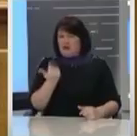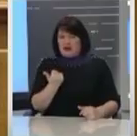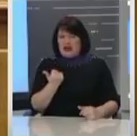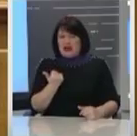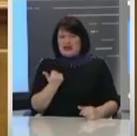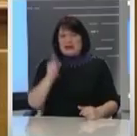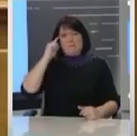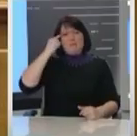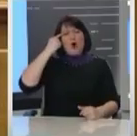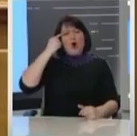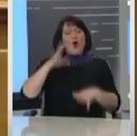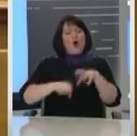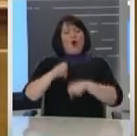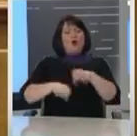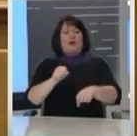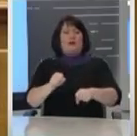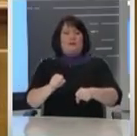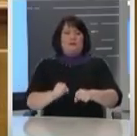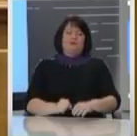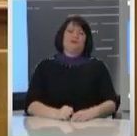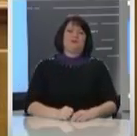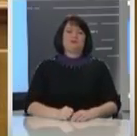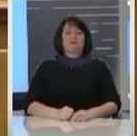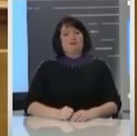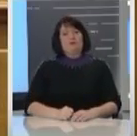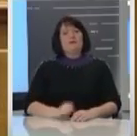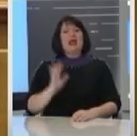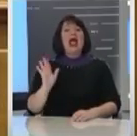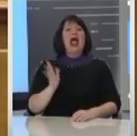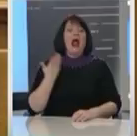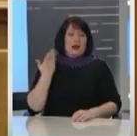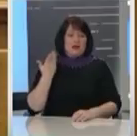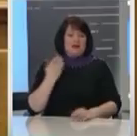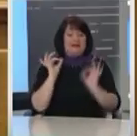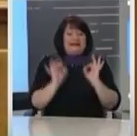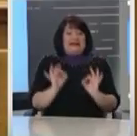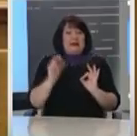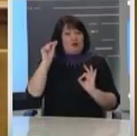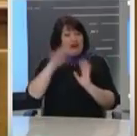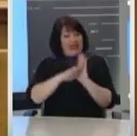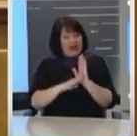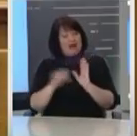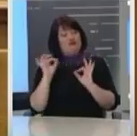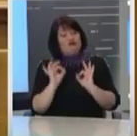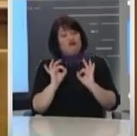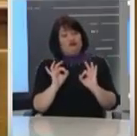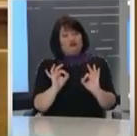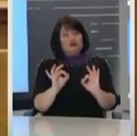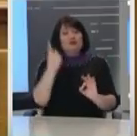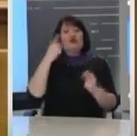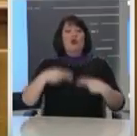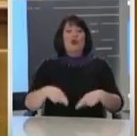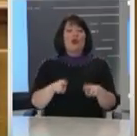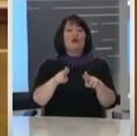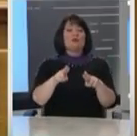και τυχοδιοκτικής. Διότι αν ήσασταν στοιχειοδός συνεπείς στις δεσμεύσεις σας, ένας δρόμος